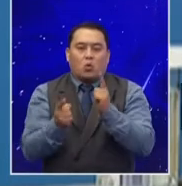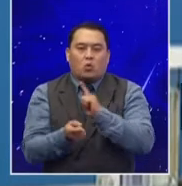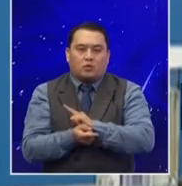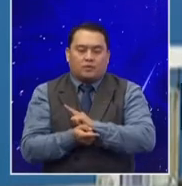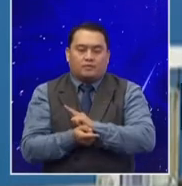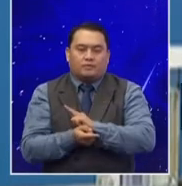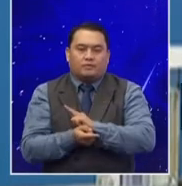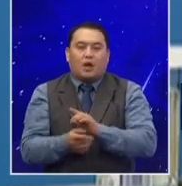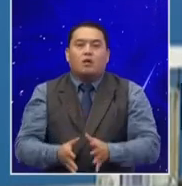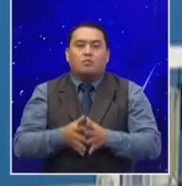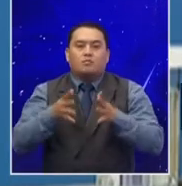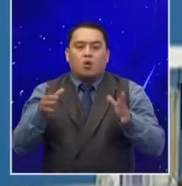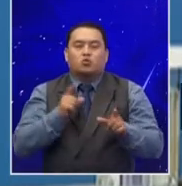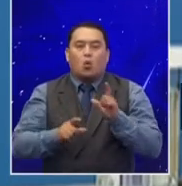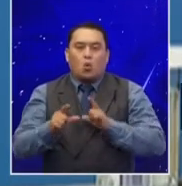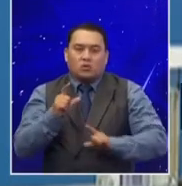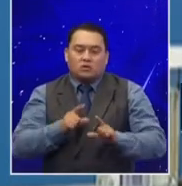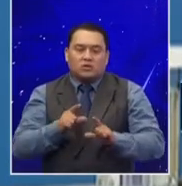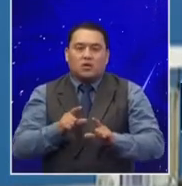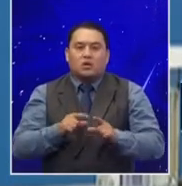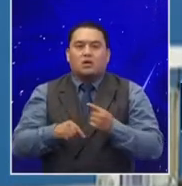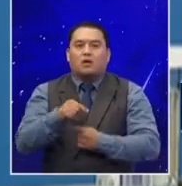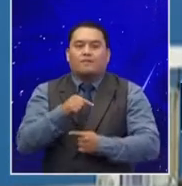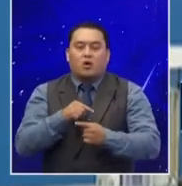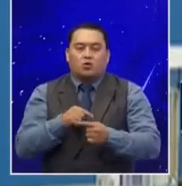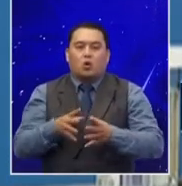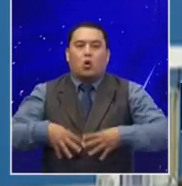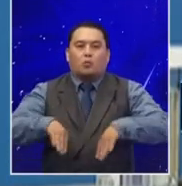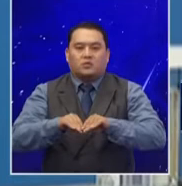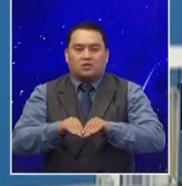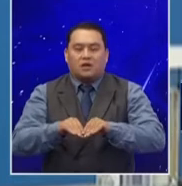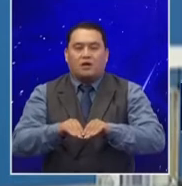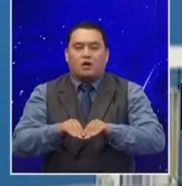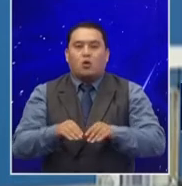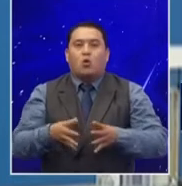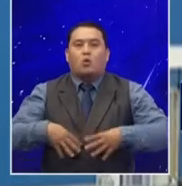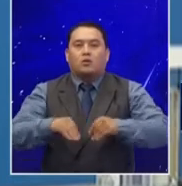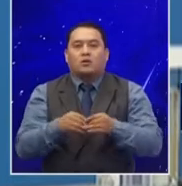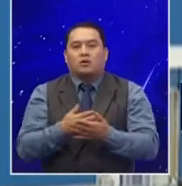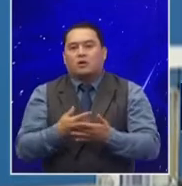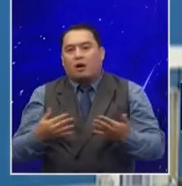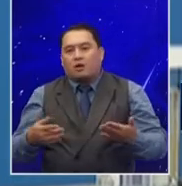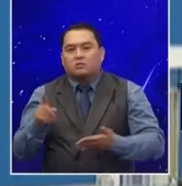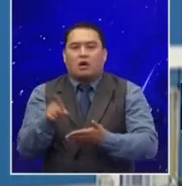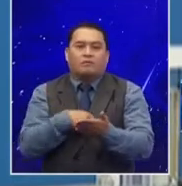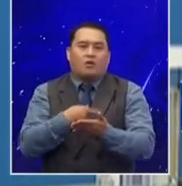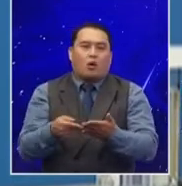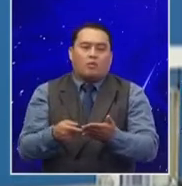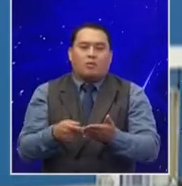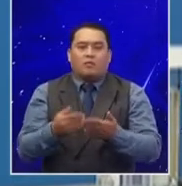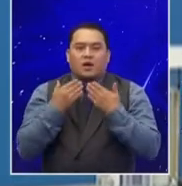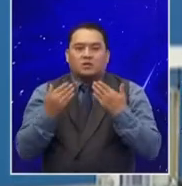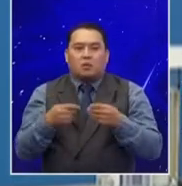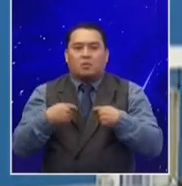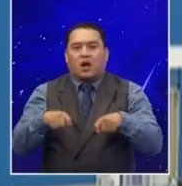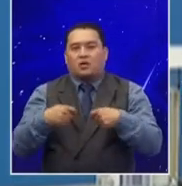заведений. Большинство вузов уже стали некоммерческими акционерными обществами. Это вызывает в обществе всякие домыслы и опасения по поводу последующей